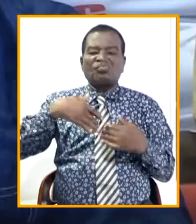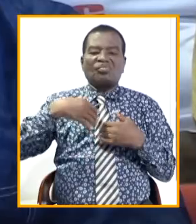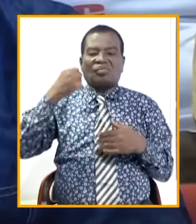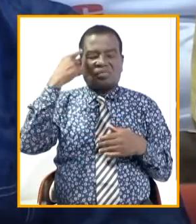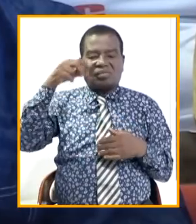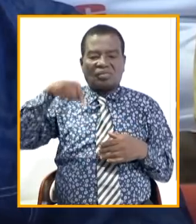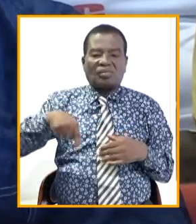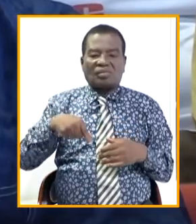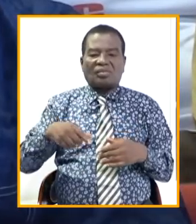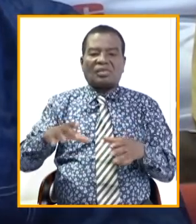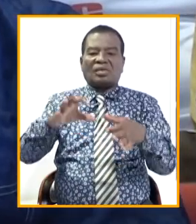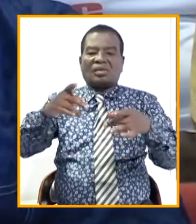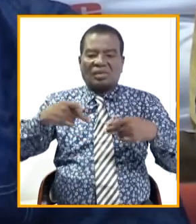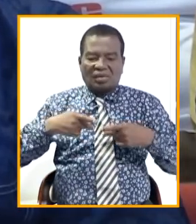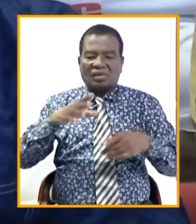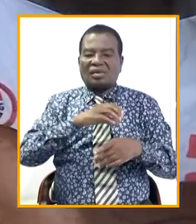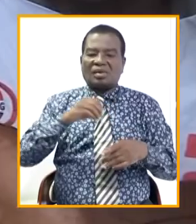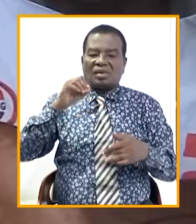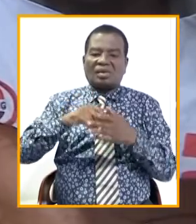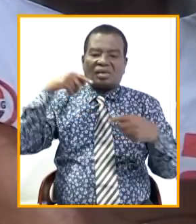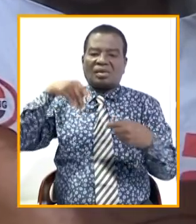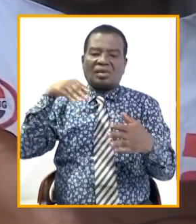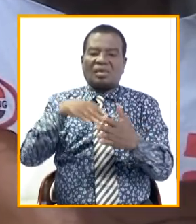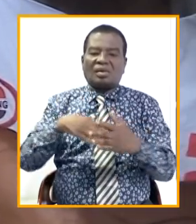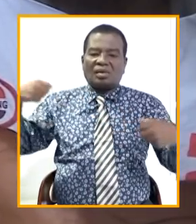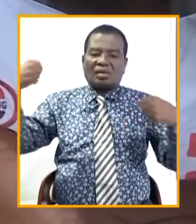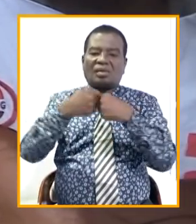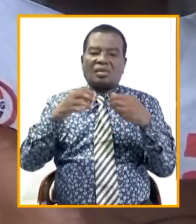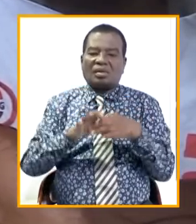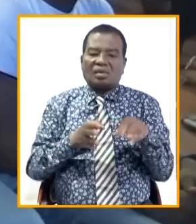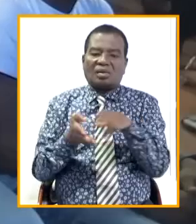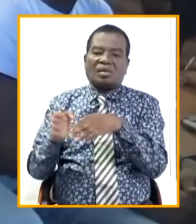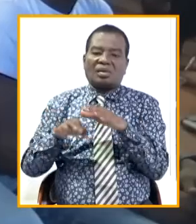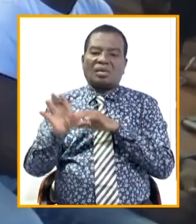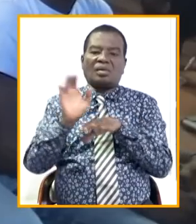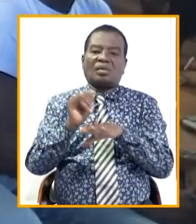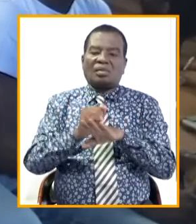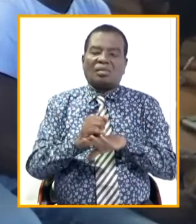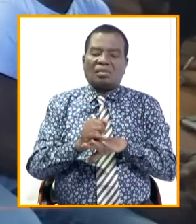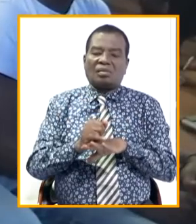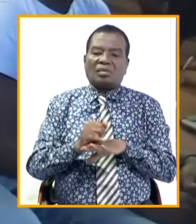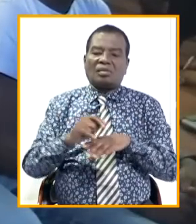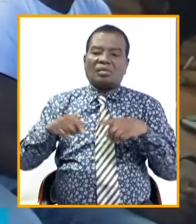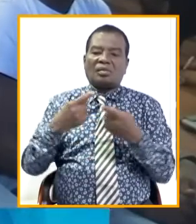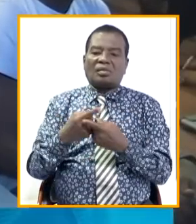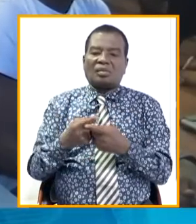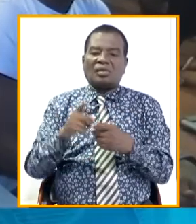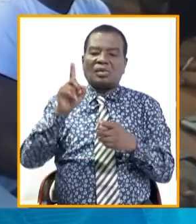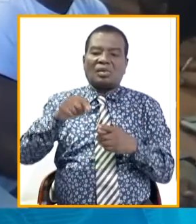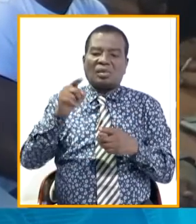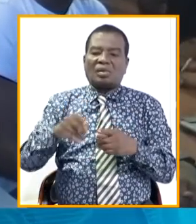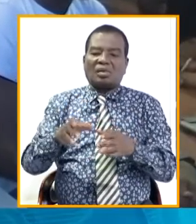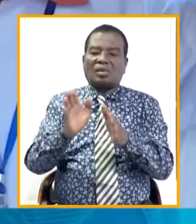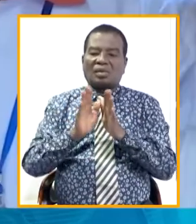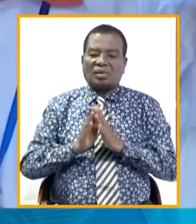qu'il faut s'approprier cette lutte contre les accidents de la route en Côte d'Ivoire. La branche des taxis-compteurs